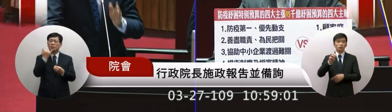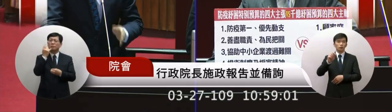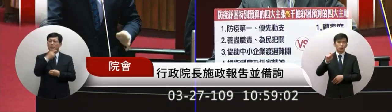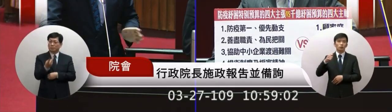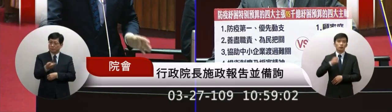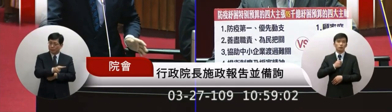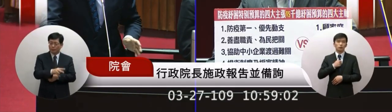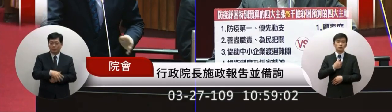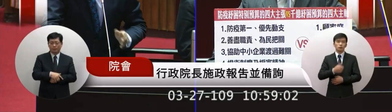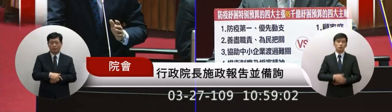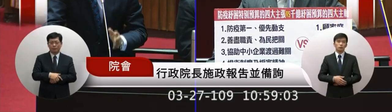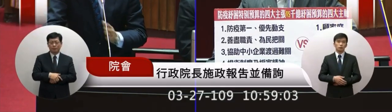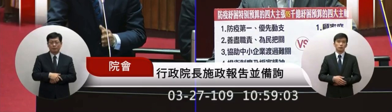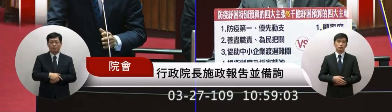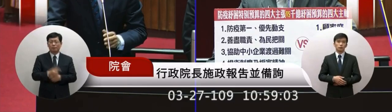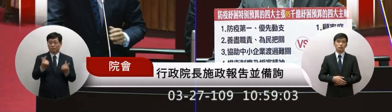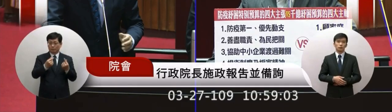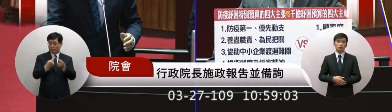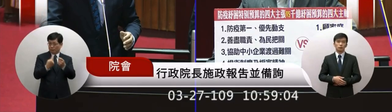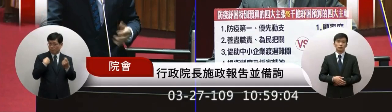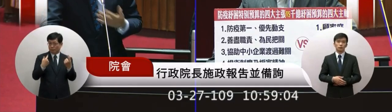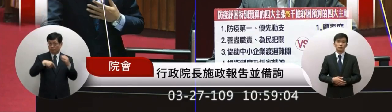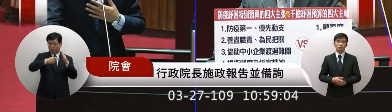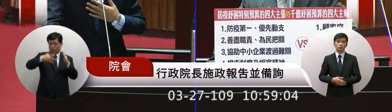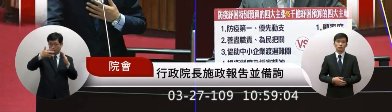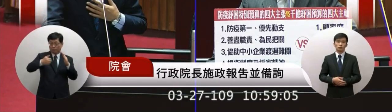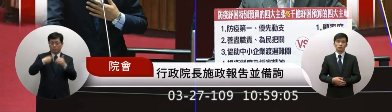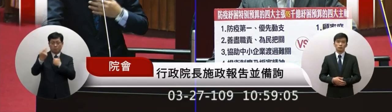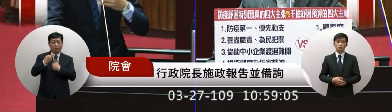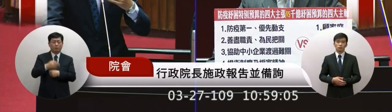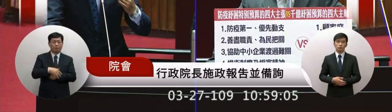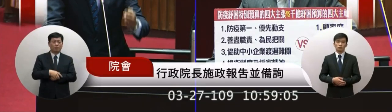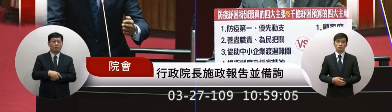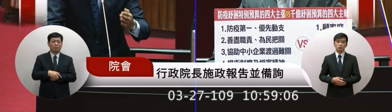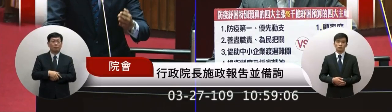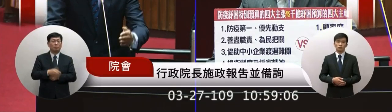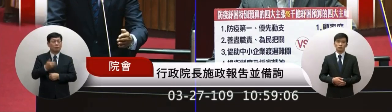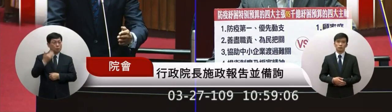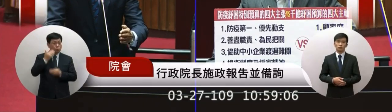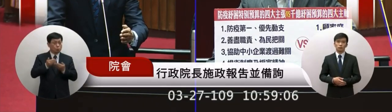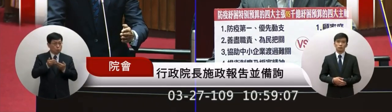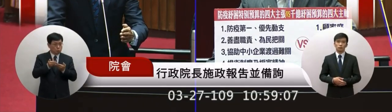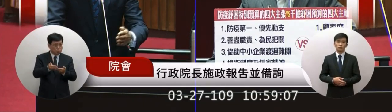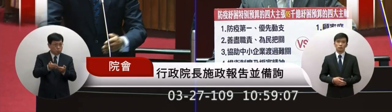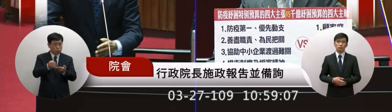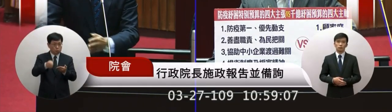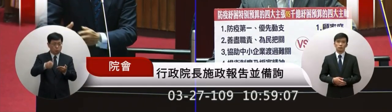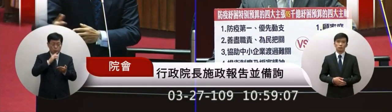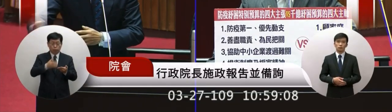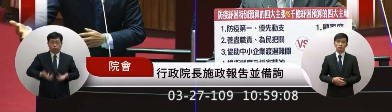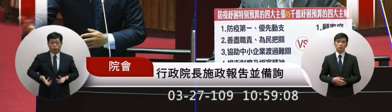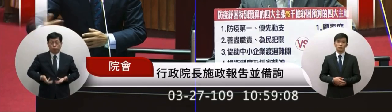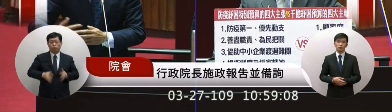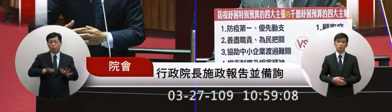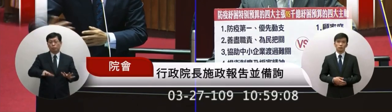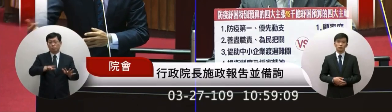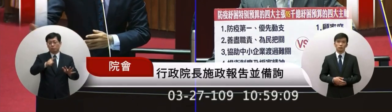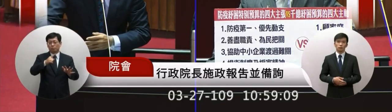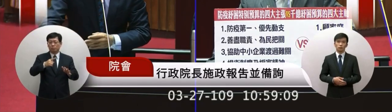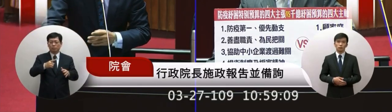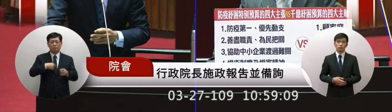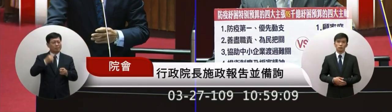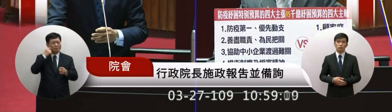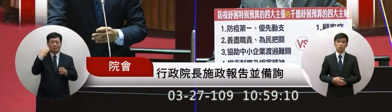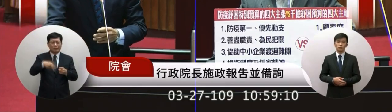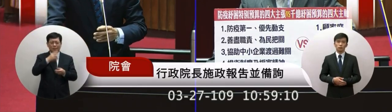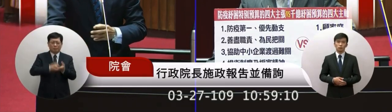释讲吼，比照去年院长有叫阮讲吼，迄阵伊也休困，吼，因为你可能即马较无